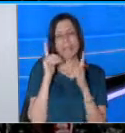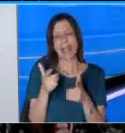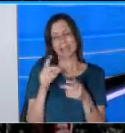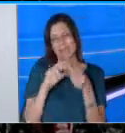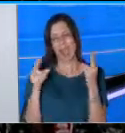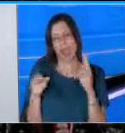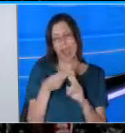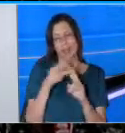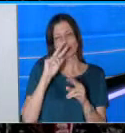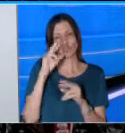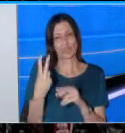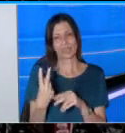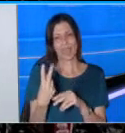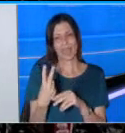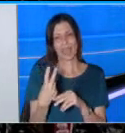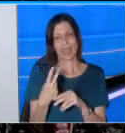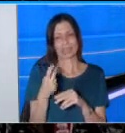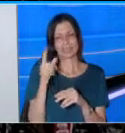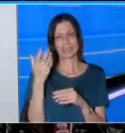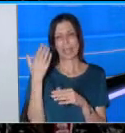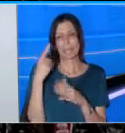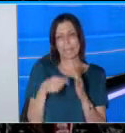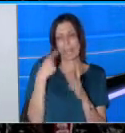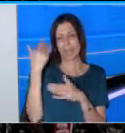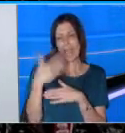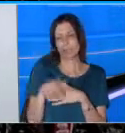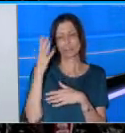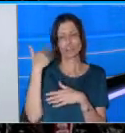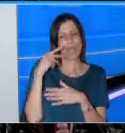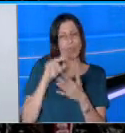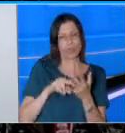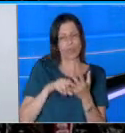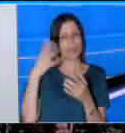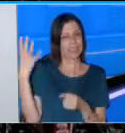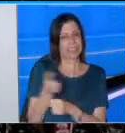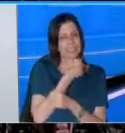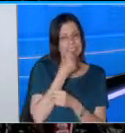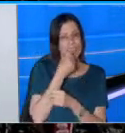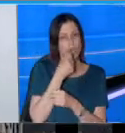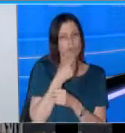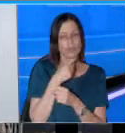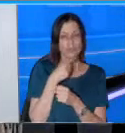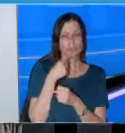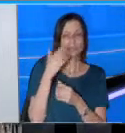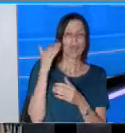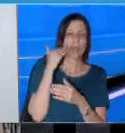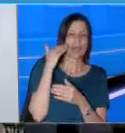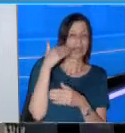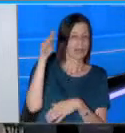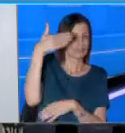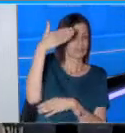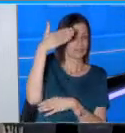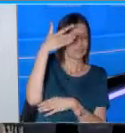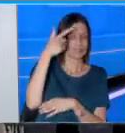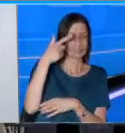העולם השנייה, זו הפעם האחרונה שהיו תמונות ניצחון, נגיד האמריקאי שמניף את הדגל באיבו